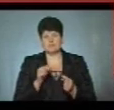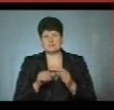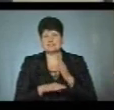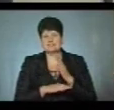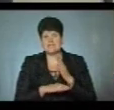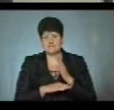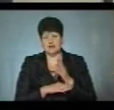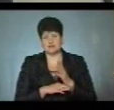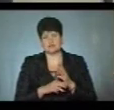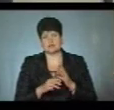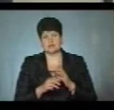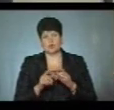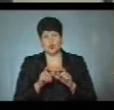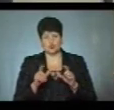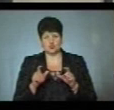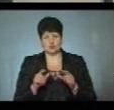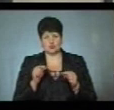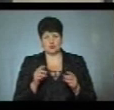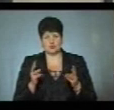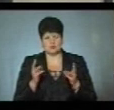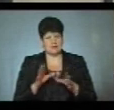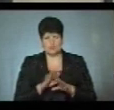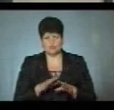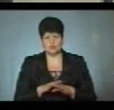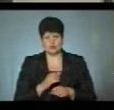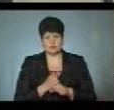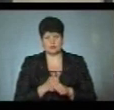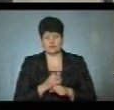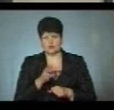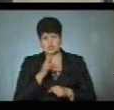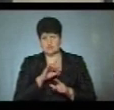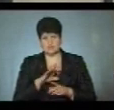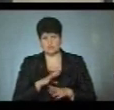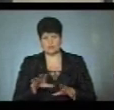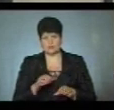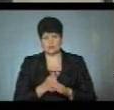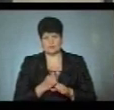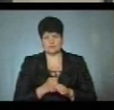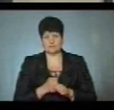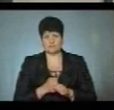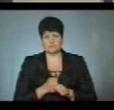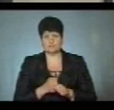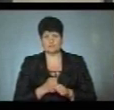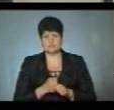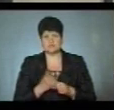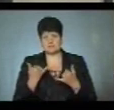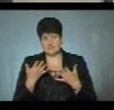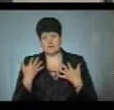конструкцій протипожежними засобами. Тобто вони засобами. Не здійснені були? Не здійснені. На той час на стан об'їзду не було здійснено. На колокомісії. Зараз